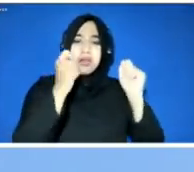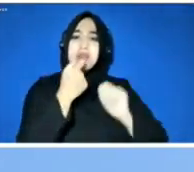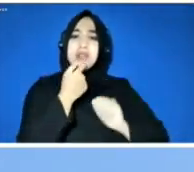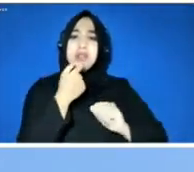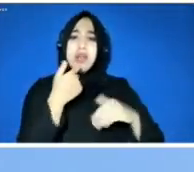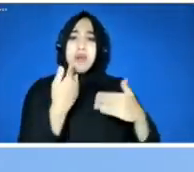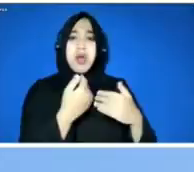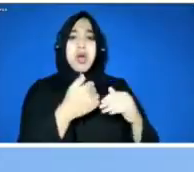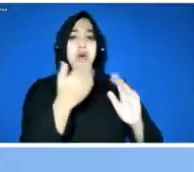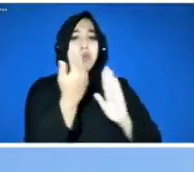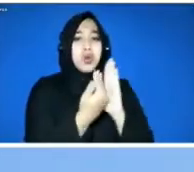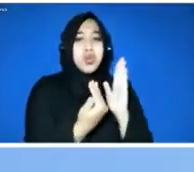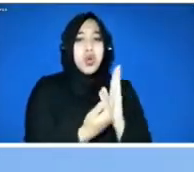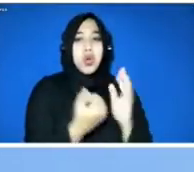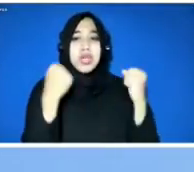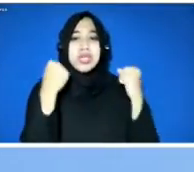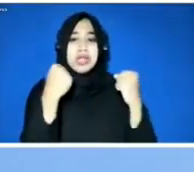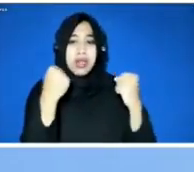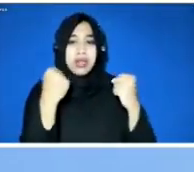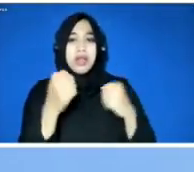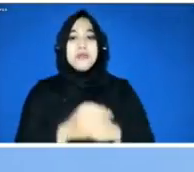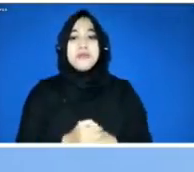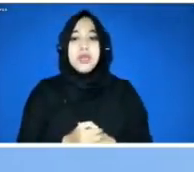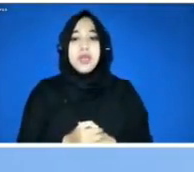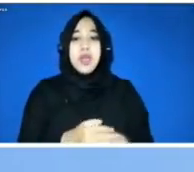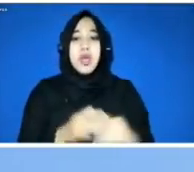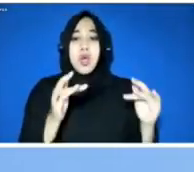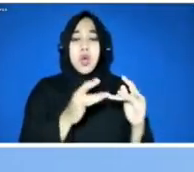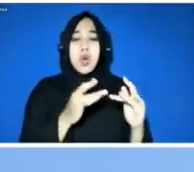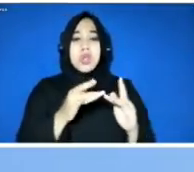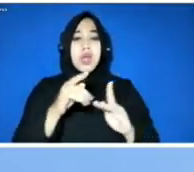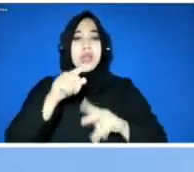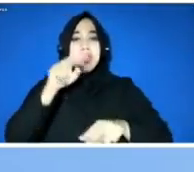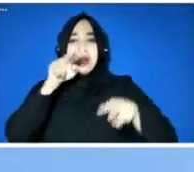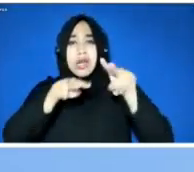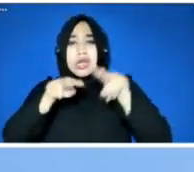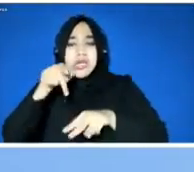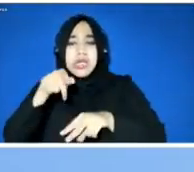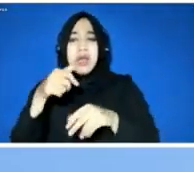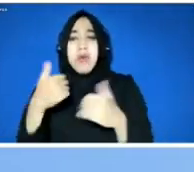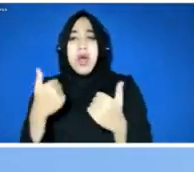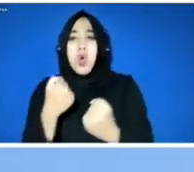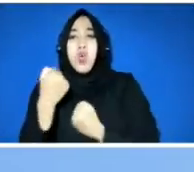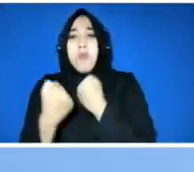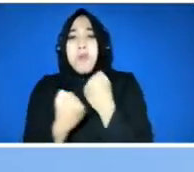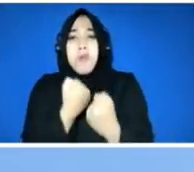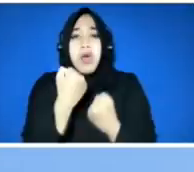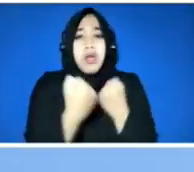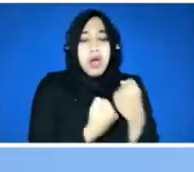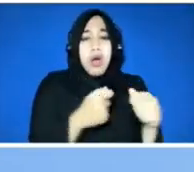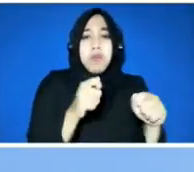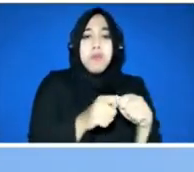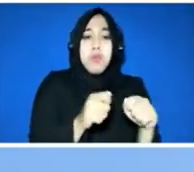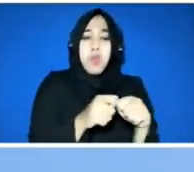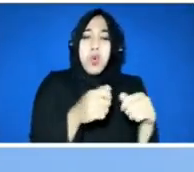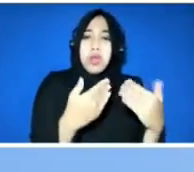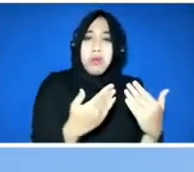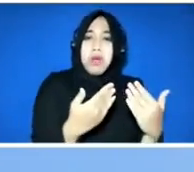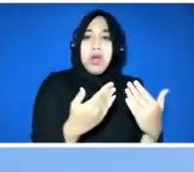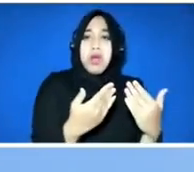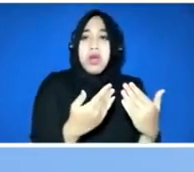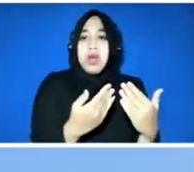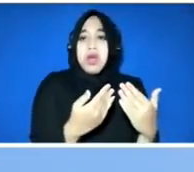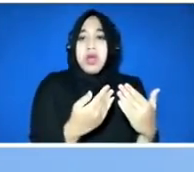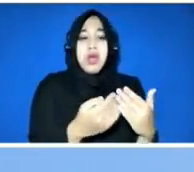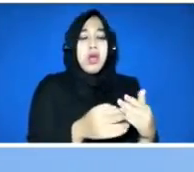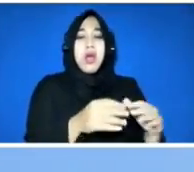protokol kesehatan, padahal kontak tracing itu adalah upaya untuk membuat suatu klaster